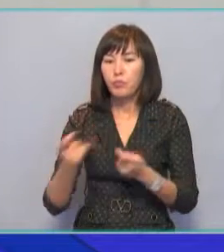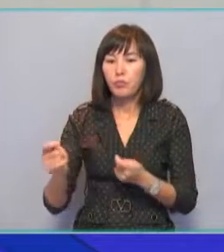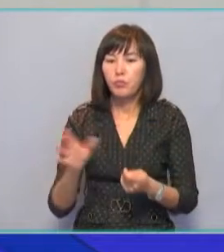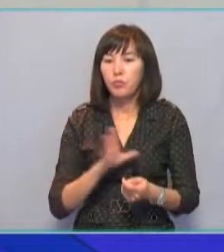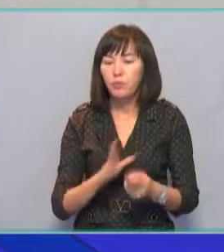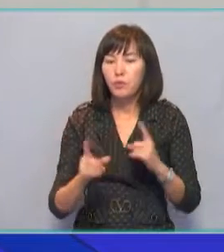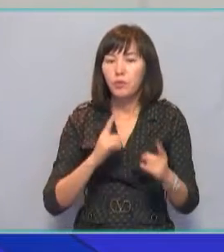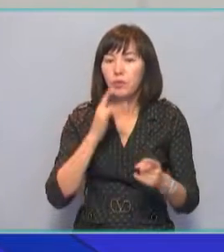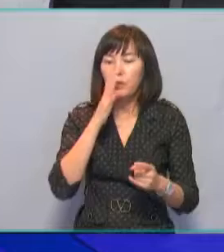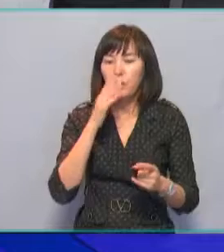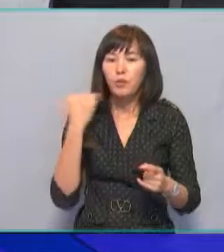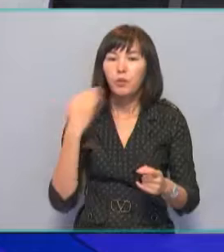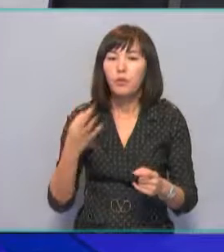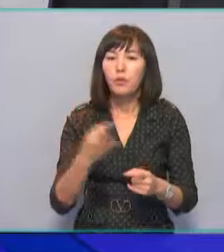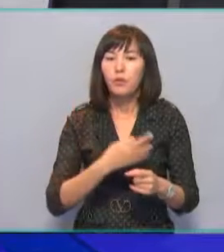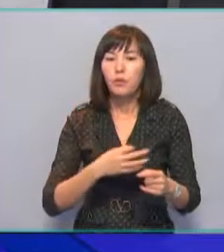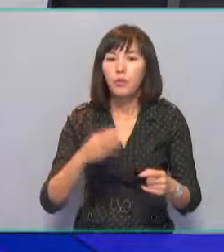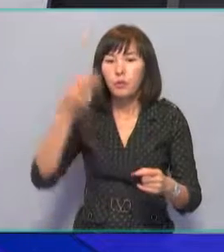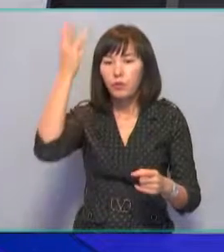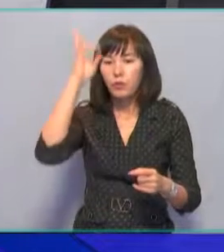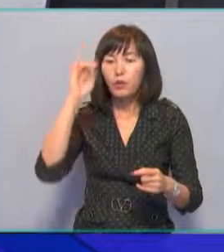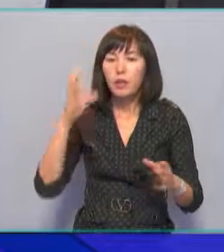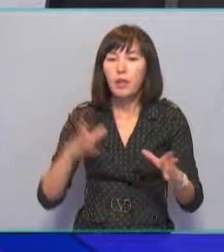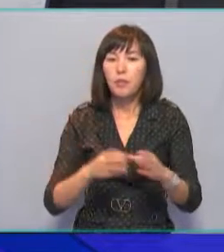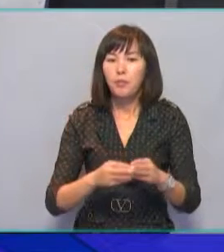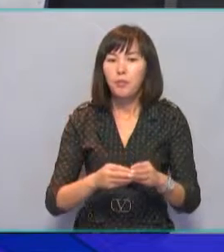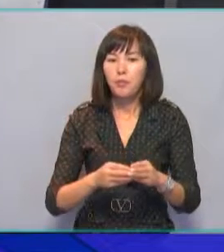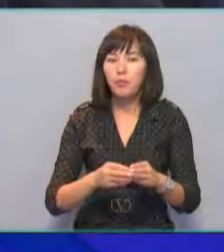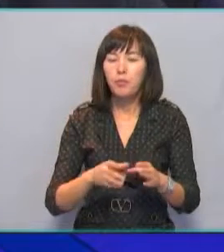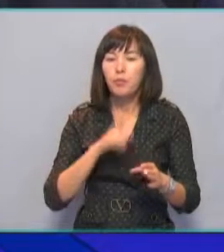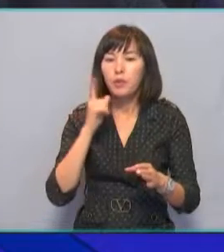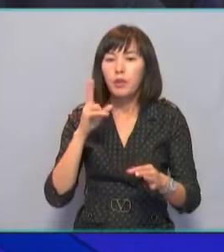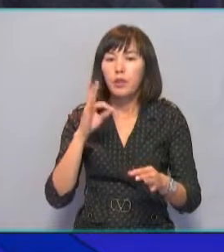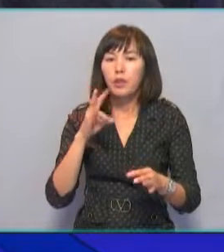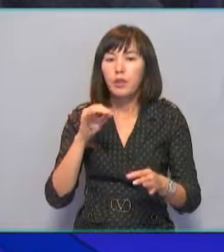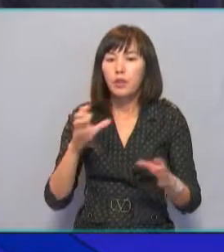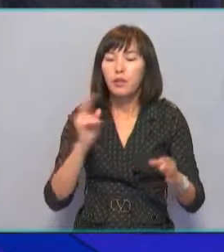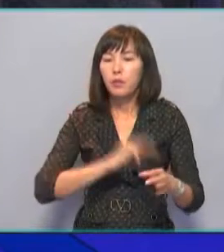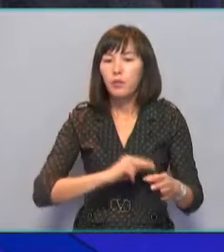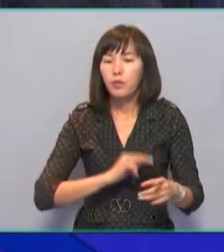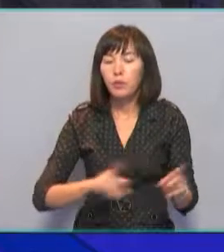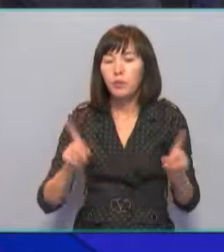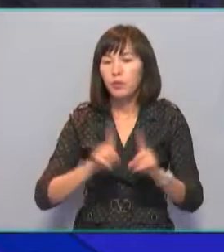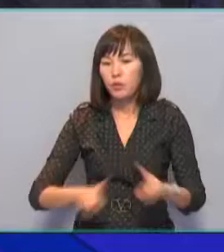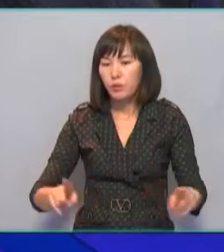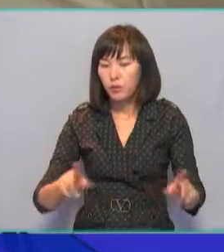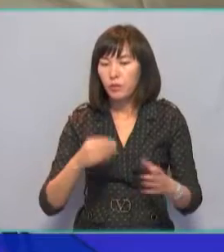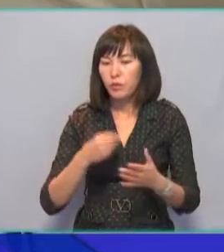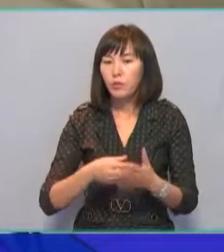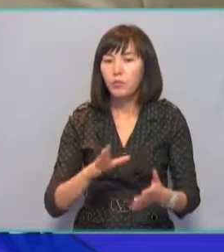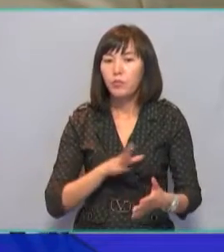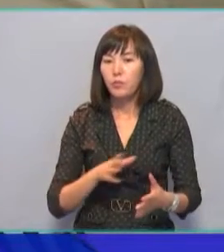ұйымдастырған. Жиын барысында Түркістан облыстық түрік этномәдени бірлестігі жанындағы жастар қанатының жұмысы ерекше назарға алынып